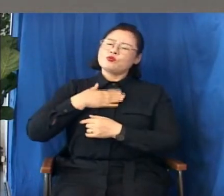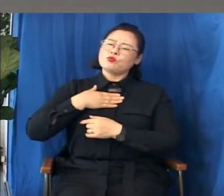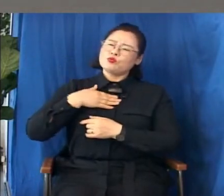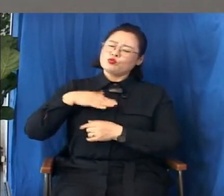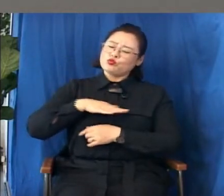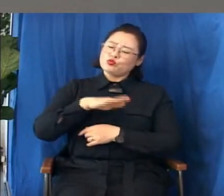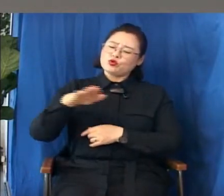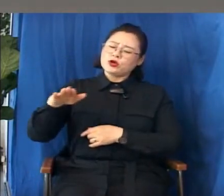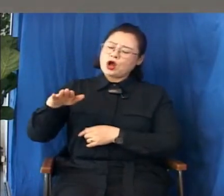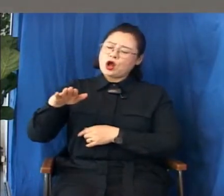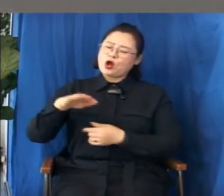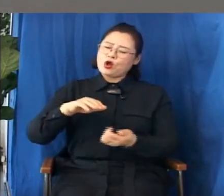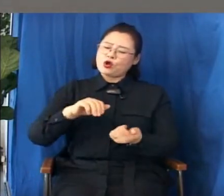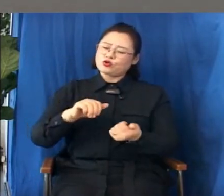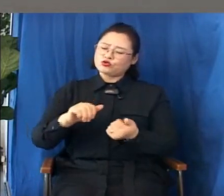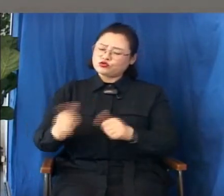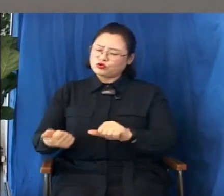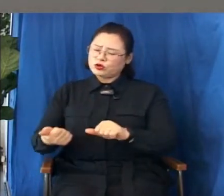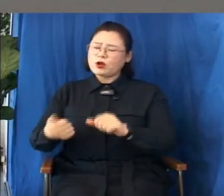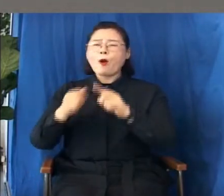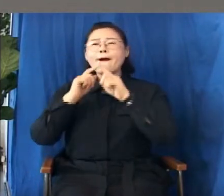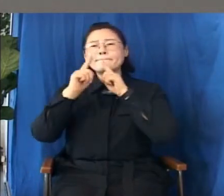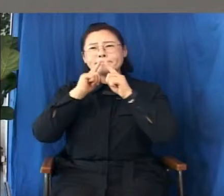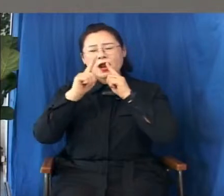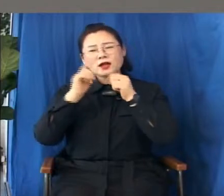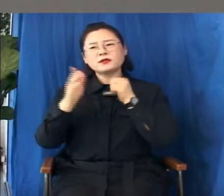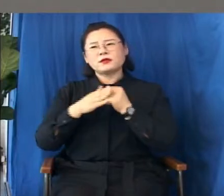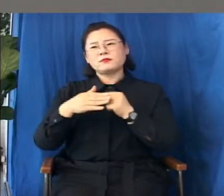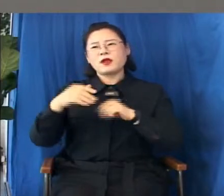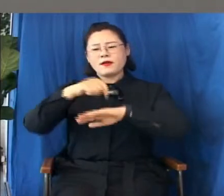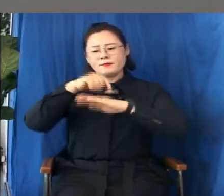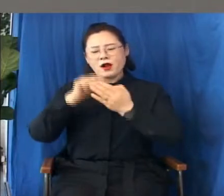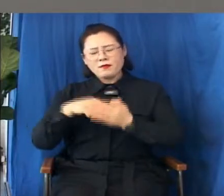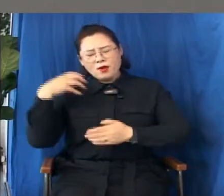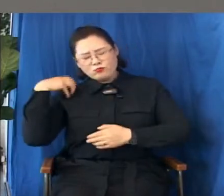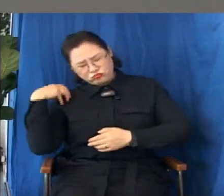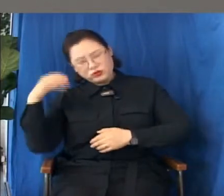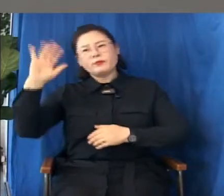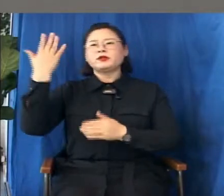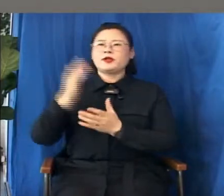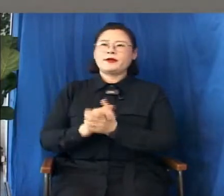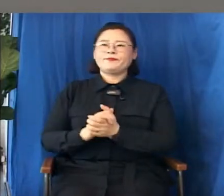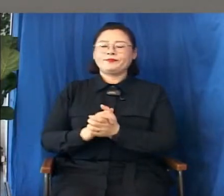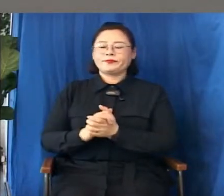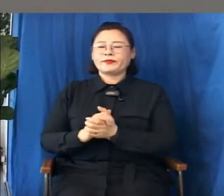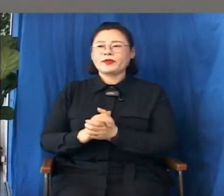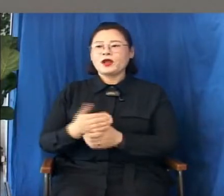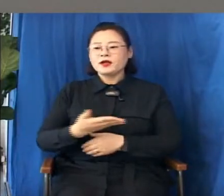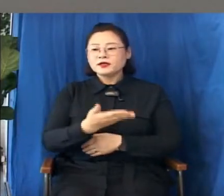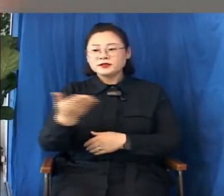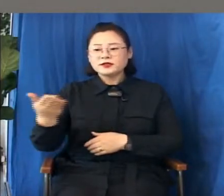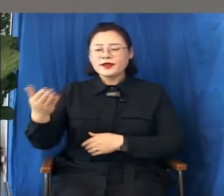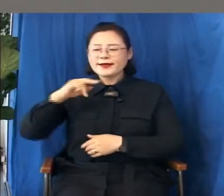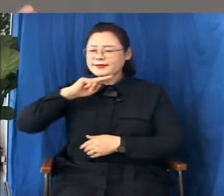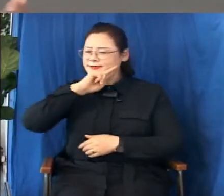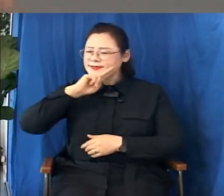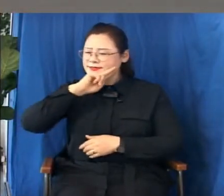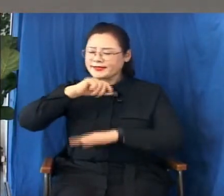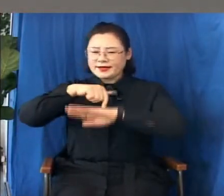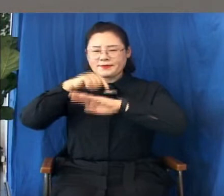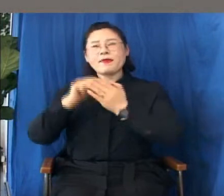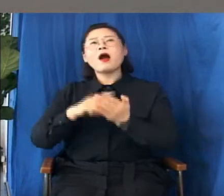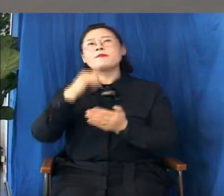자기들이 죽였다고 이렇게 이야기를 하니까 부담스러운 것이지요. 그런데 그들의 시기심도 있었고 부담도